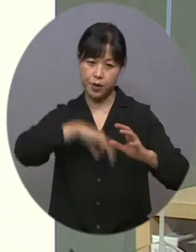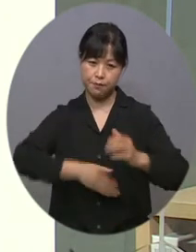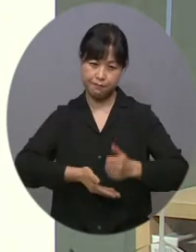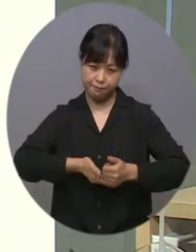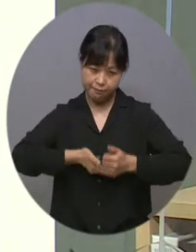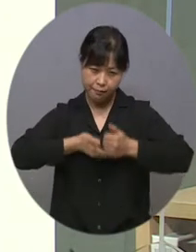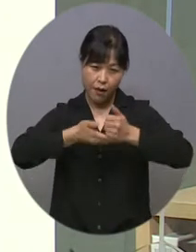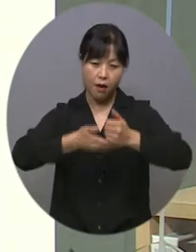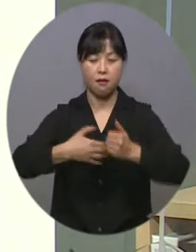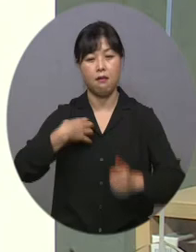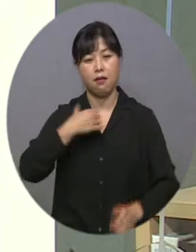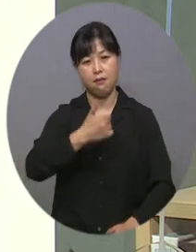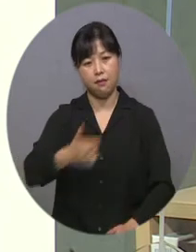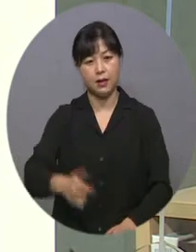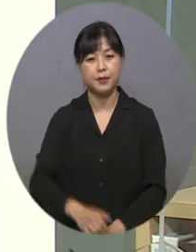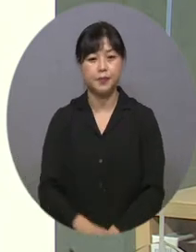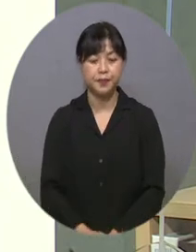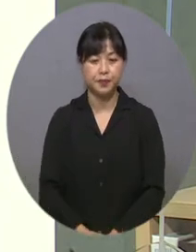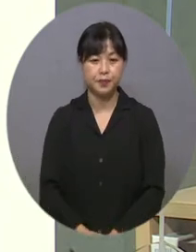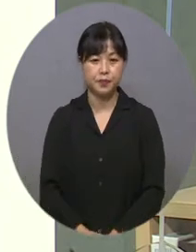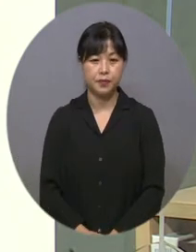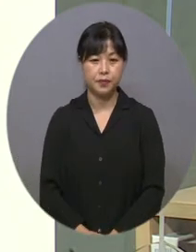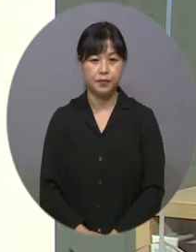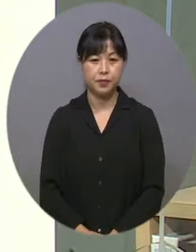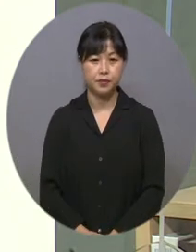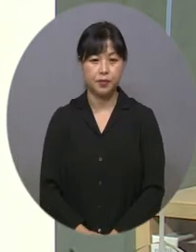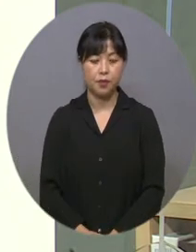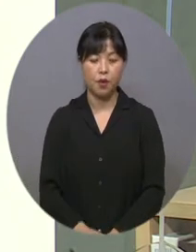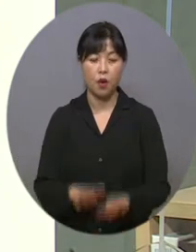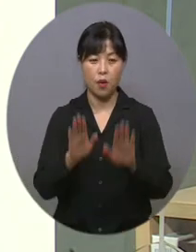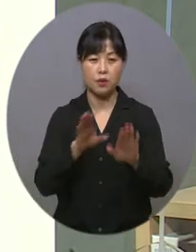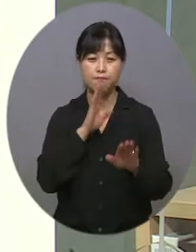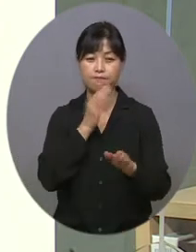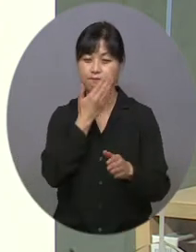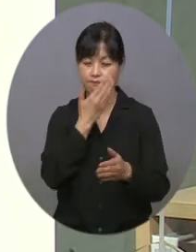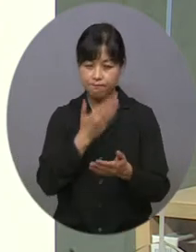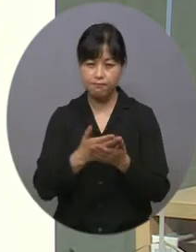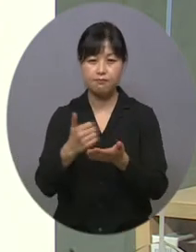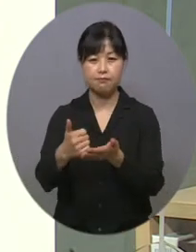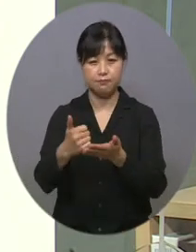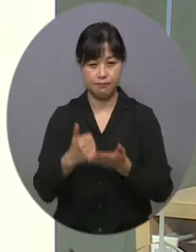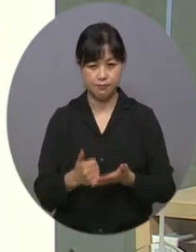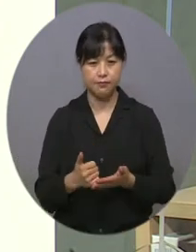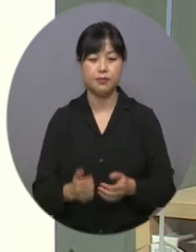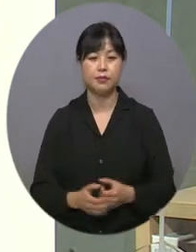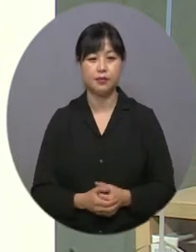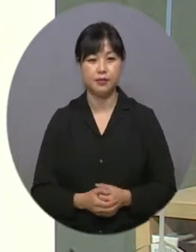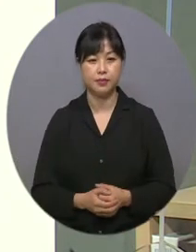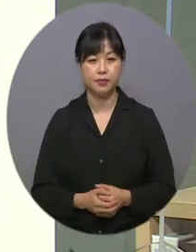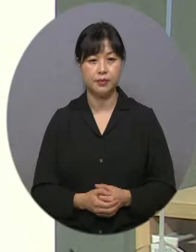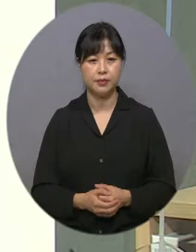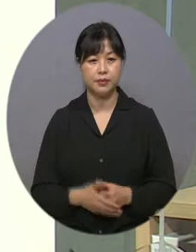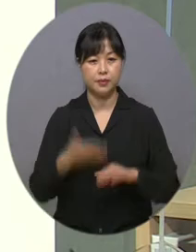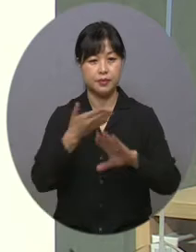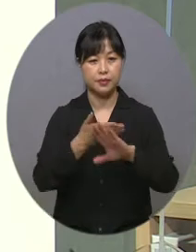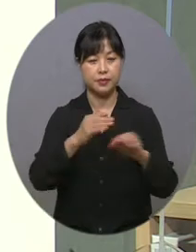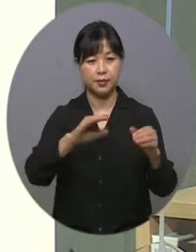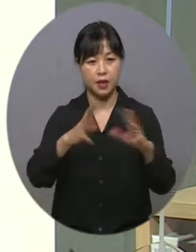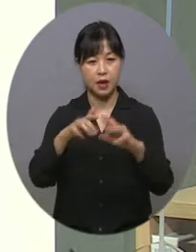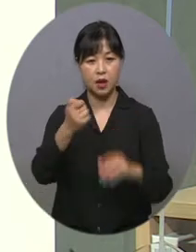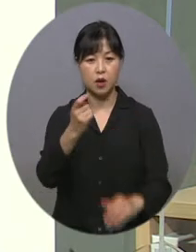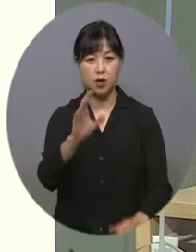있습니다. 자, 오늘은 아주 귀한 분 한 분을 모셨어요. 해외 공관장도